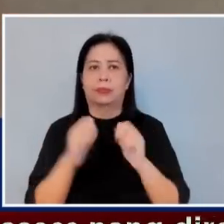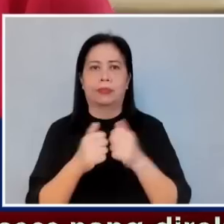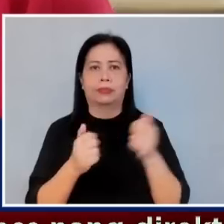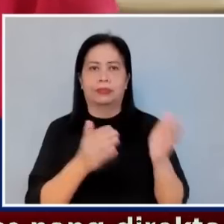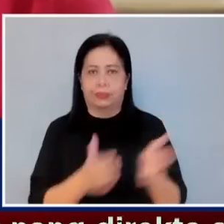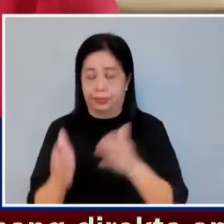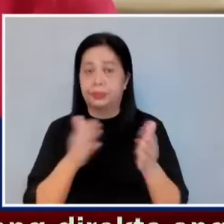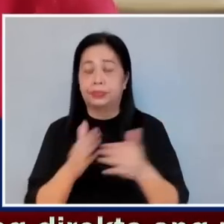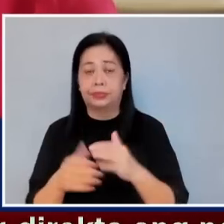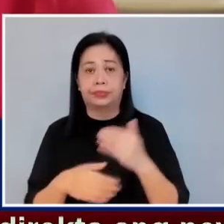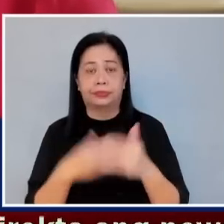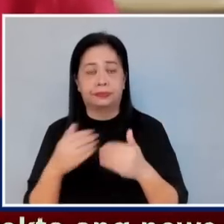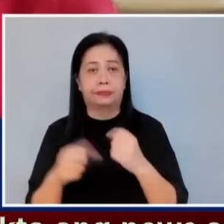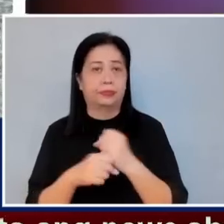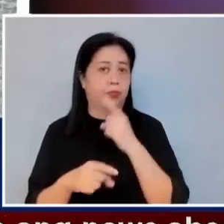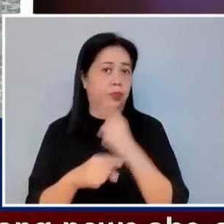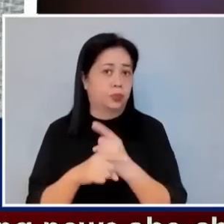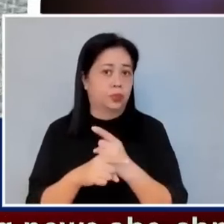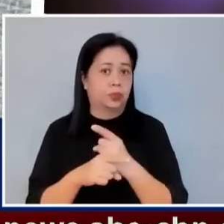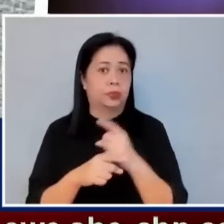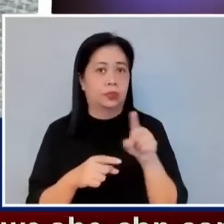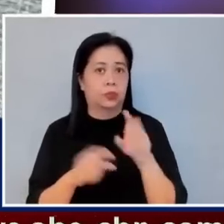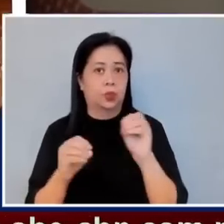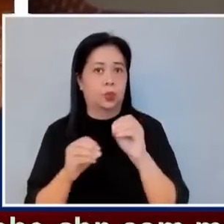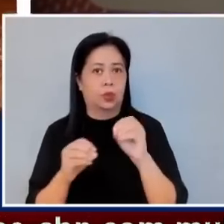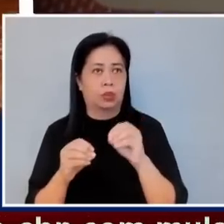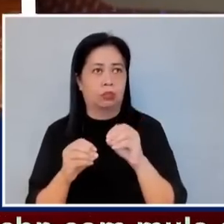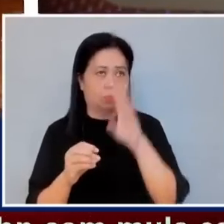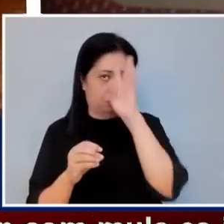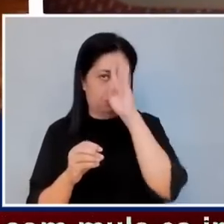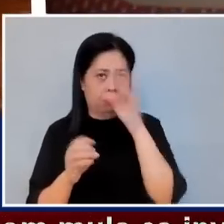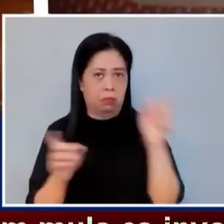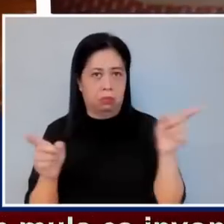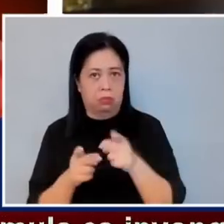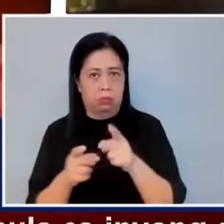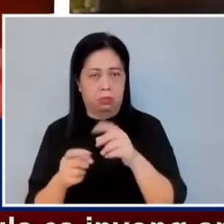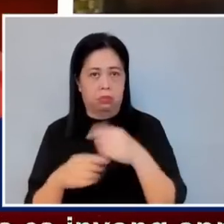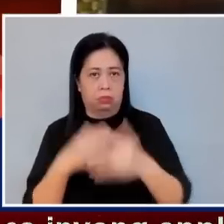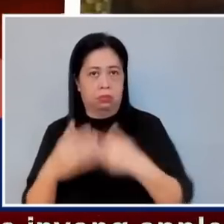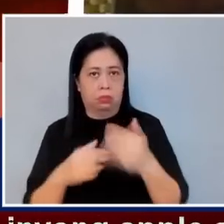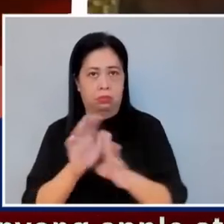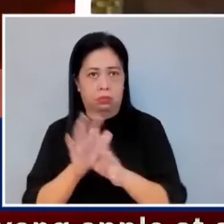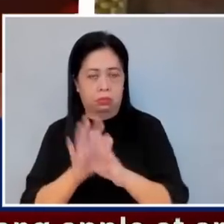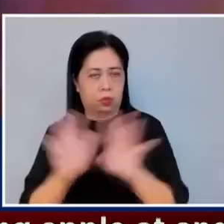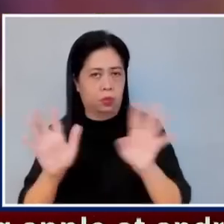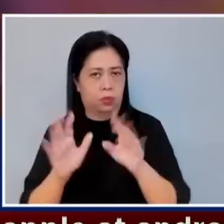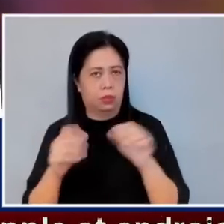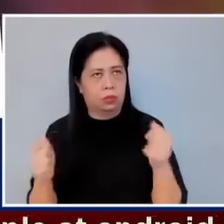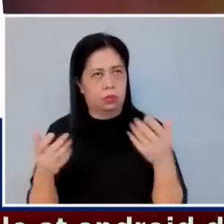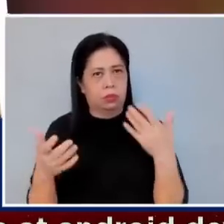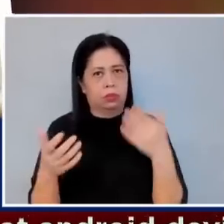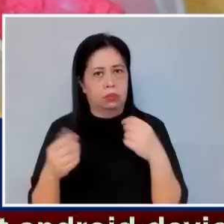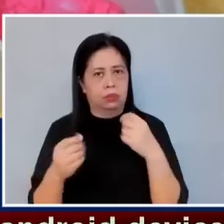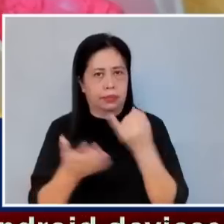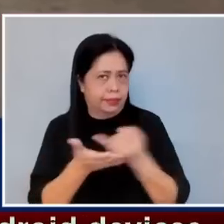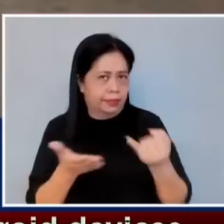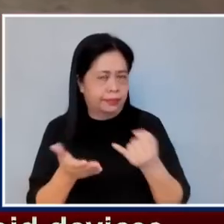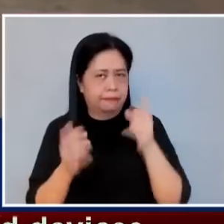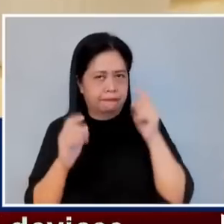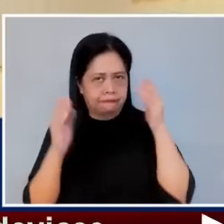preparation. Ensure lang that walang shortcuts in terms of the process and in terms of the ingredients.